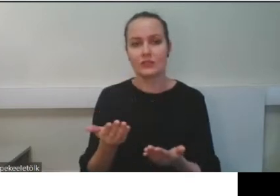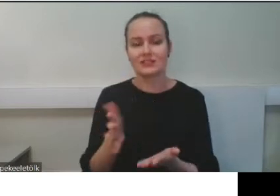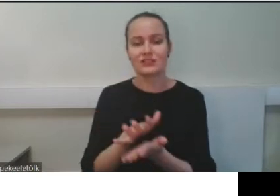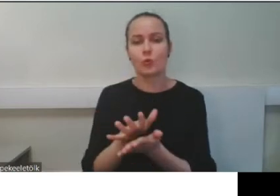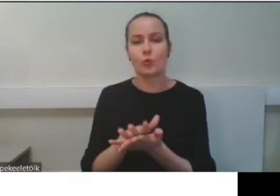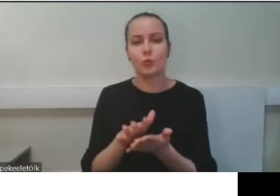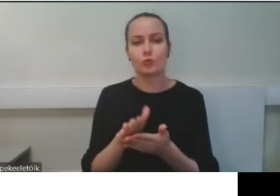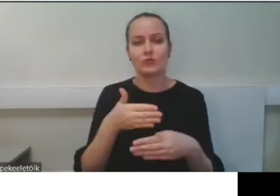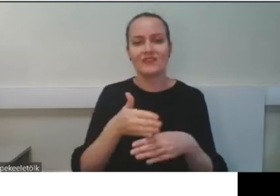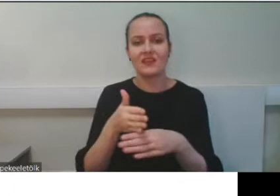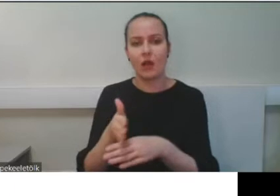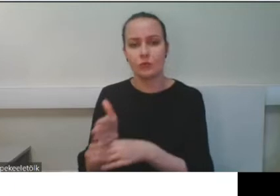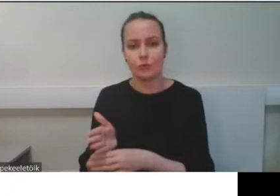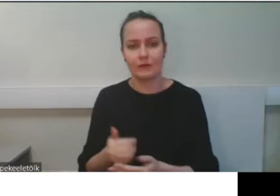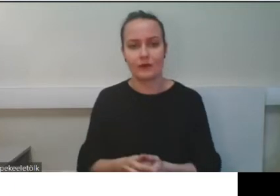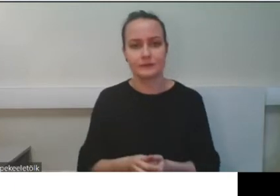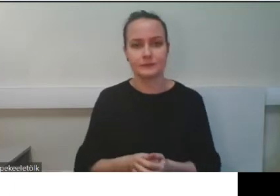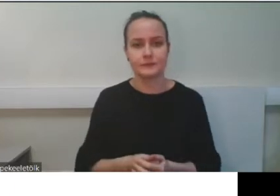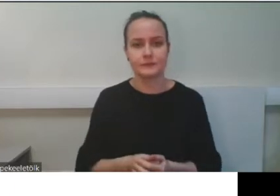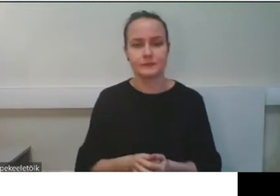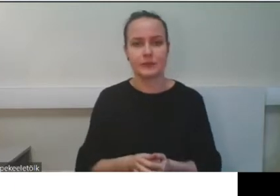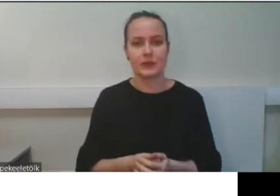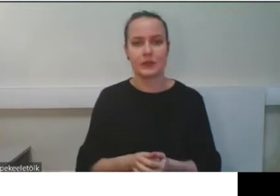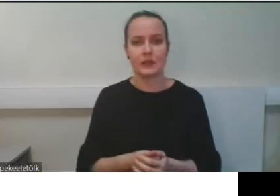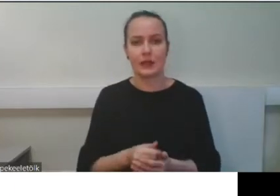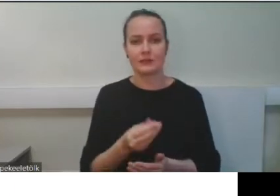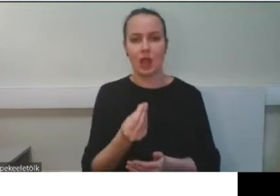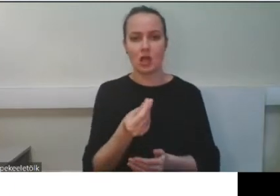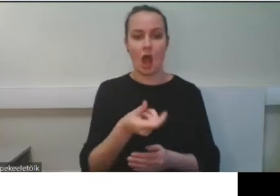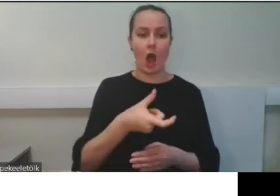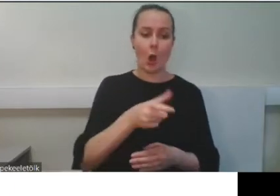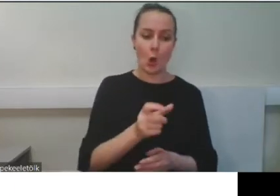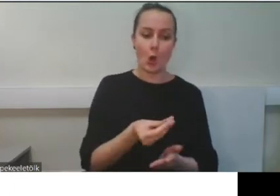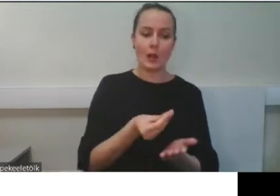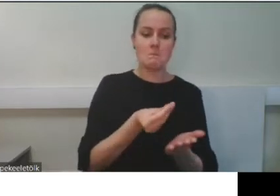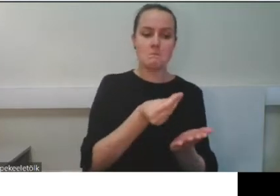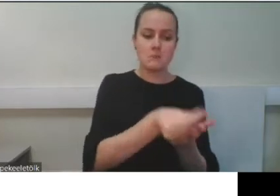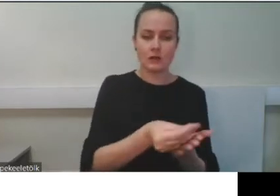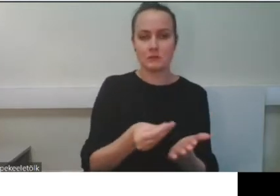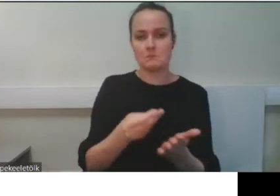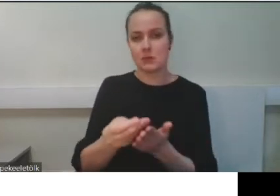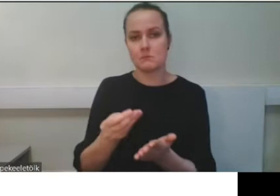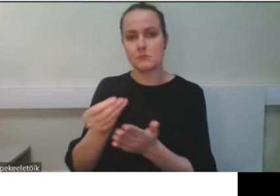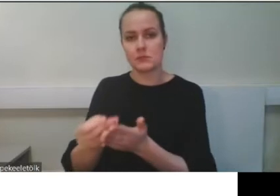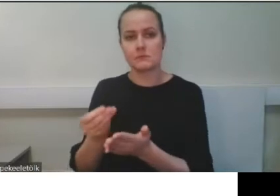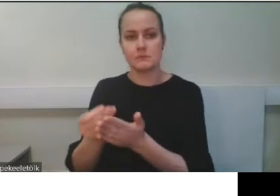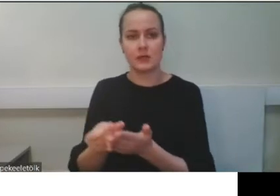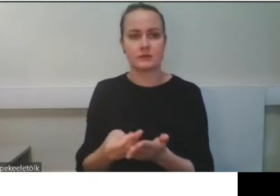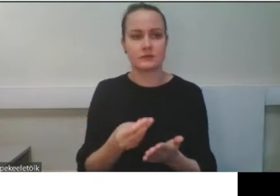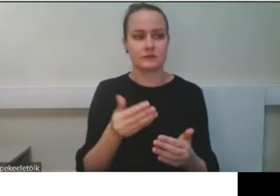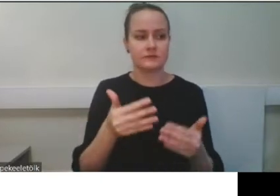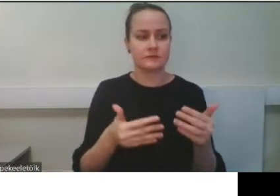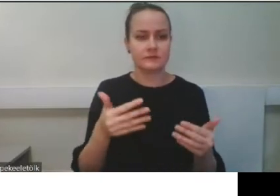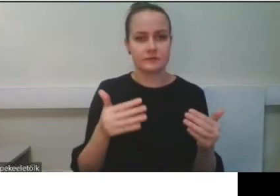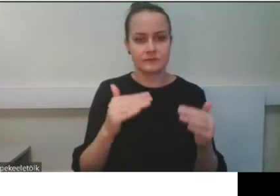Puuetega inimeste absoluutne vaesus on tegelikult ka üks heaolu arengukava eesmärkidest ja selle eesmärgiks